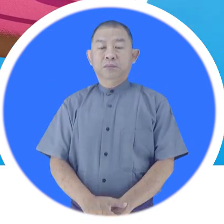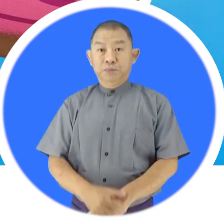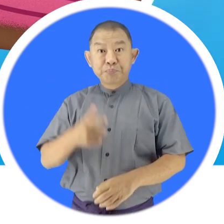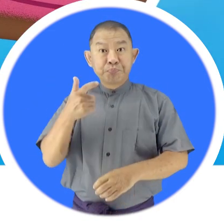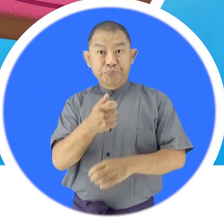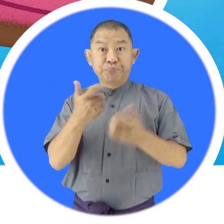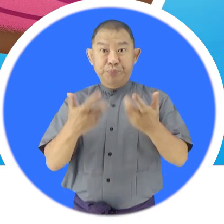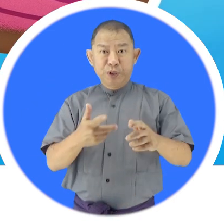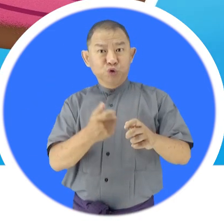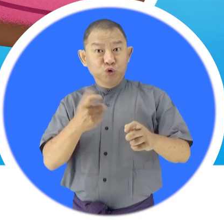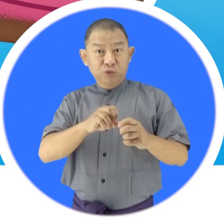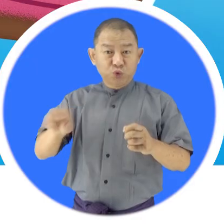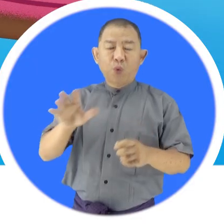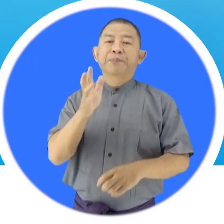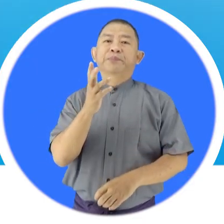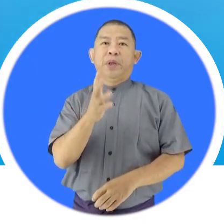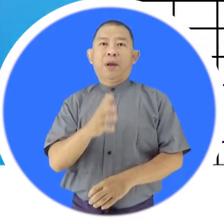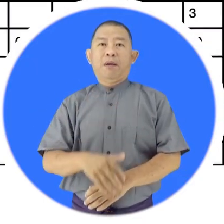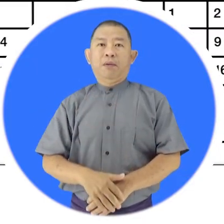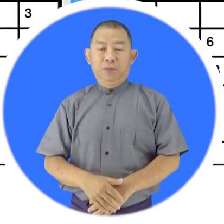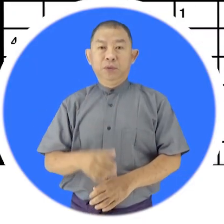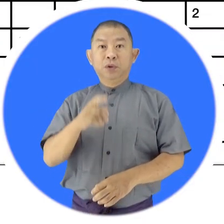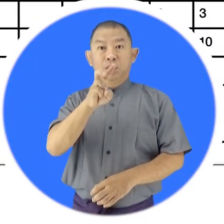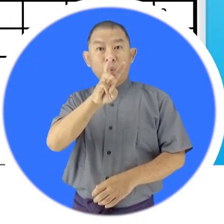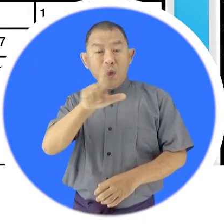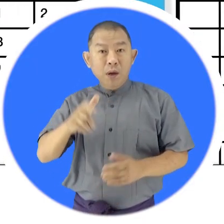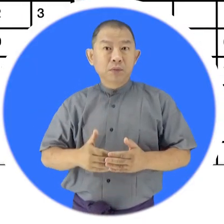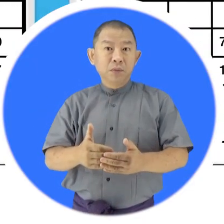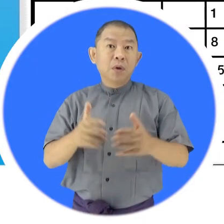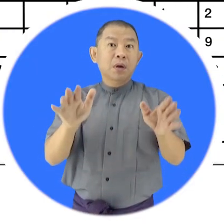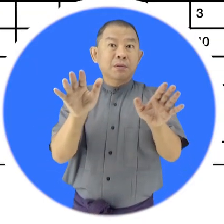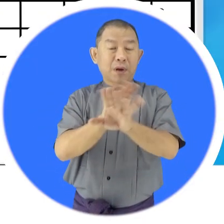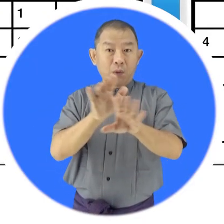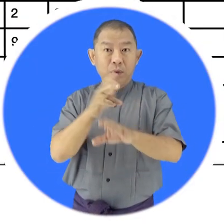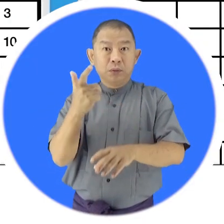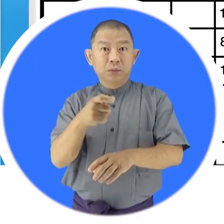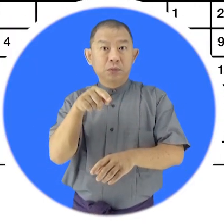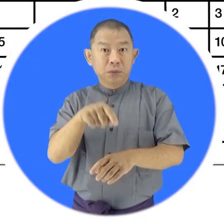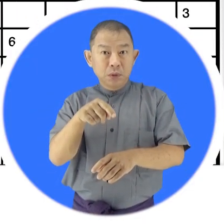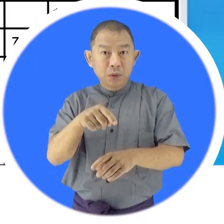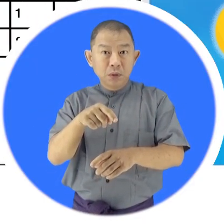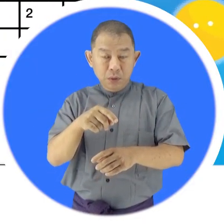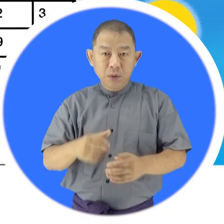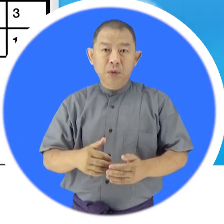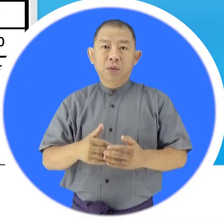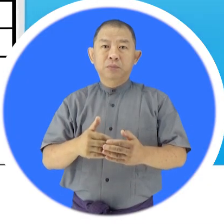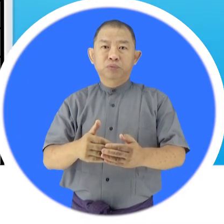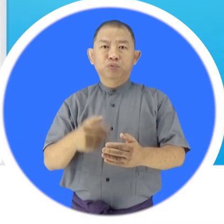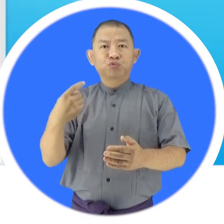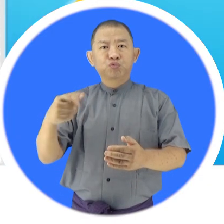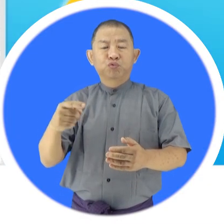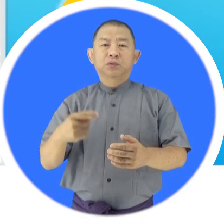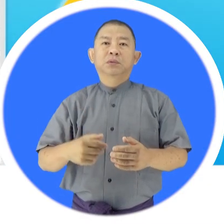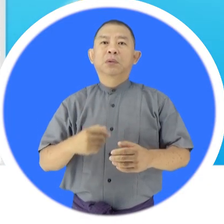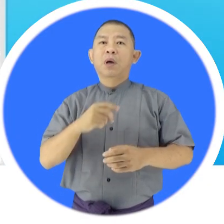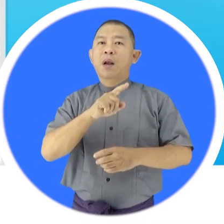ပါဒါကြောင့်ဆေးထိုးရလိုက်တဲ့အခါမှာလဲကိုယ်ဝင်ပြန်ရဖို့အချိန်အနည်းငယ်စောင့်ရတတ်ပါတယ်ရေဘူးရအဖြစ်ဆေးထိုးရက်ပြီး10လလောက်အကြာ